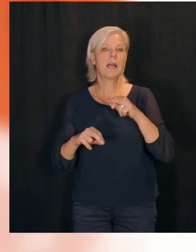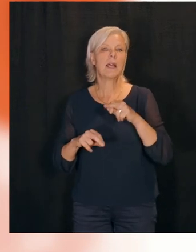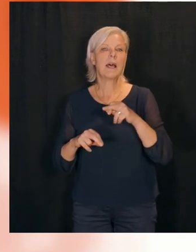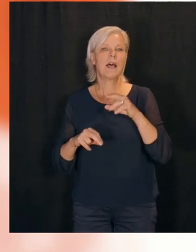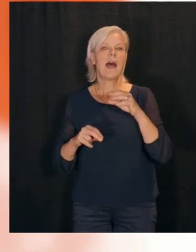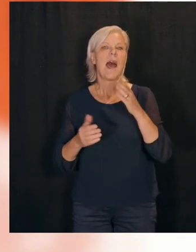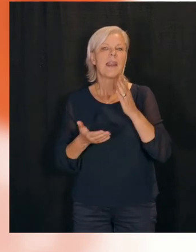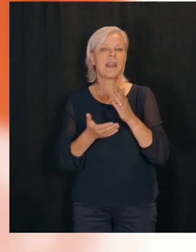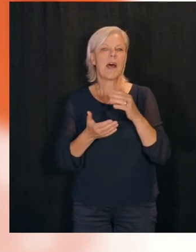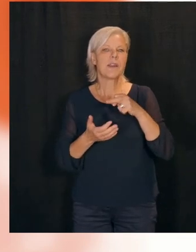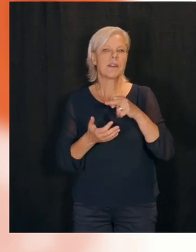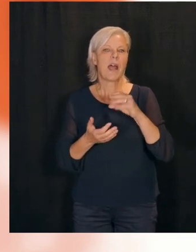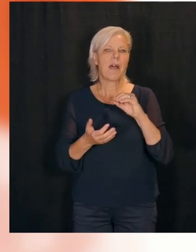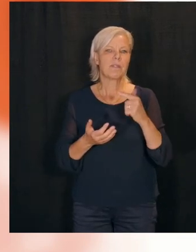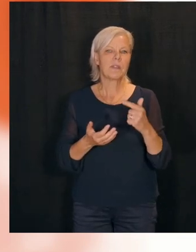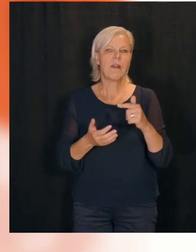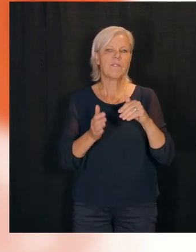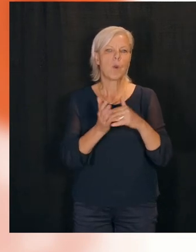rattfrånborgan.ni.